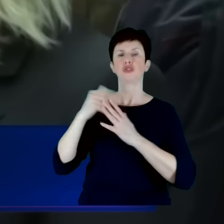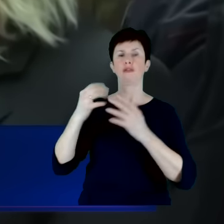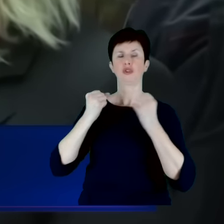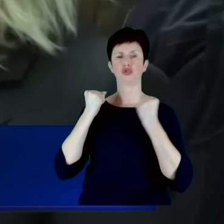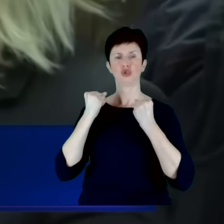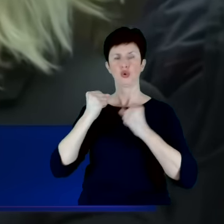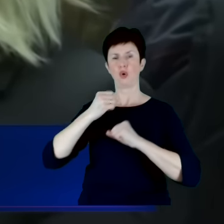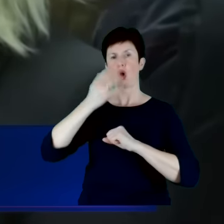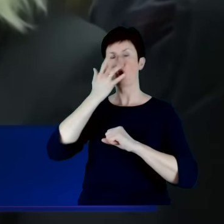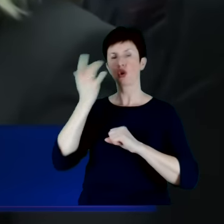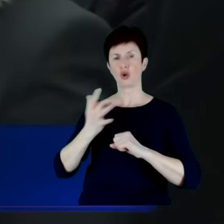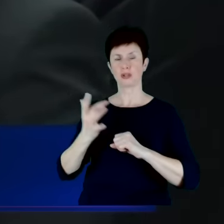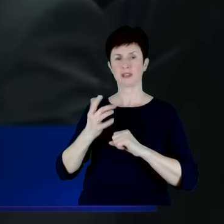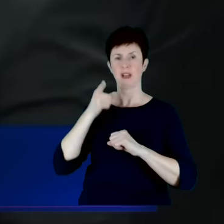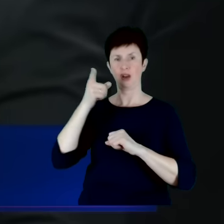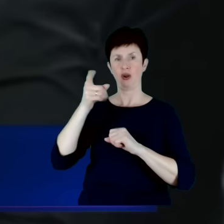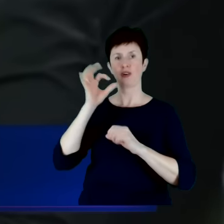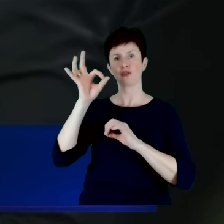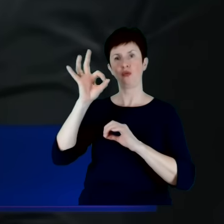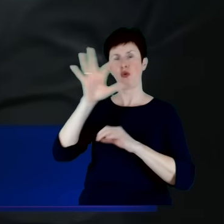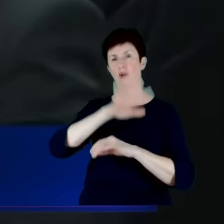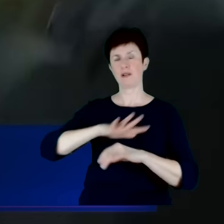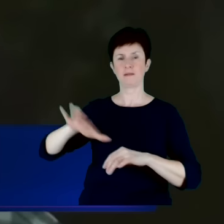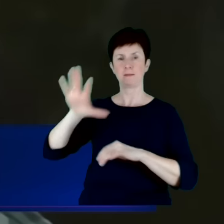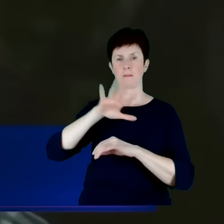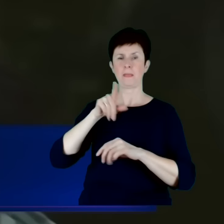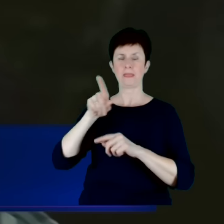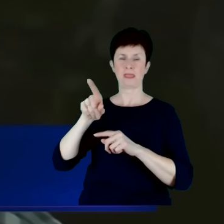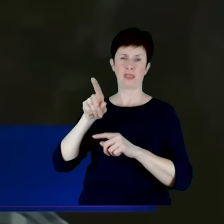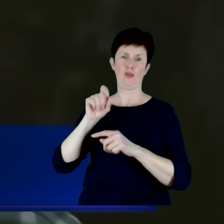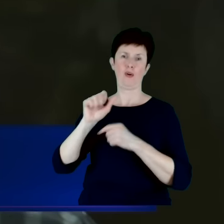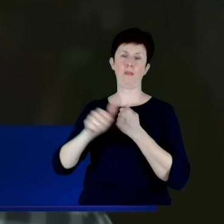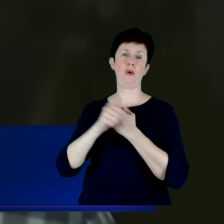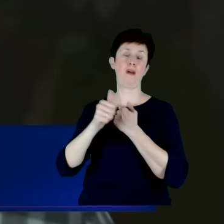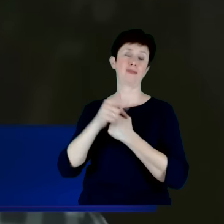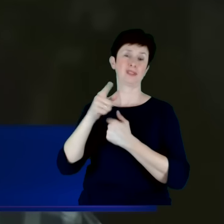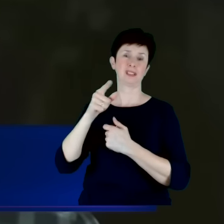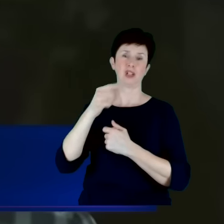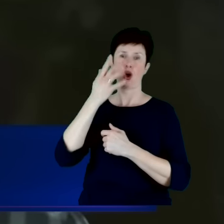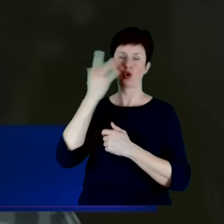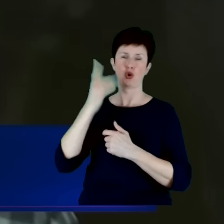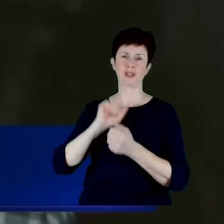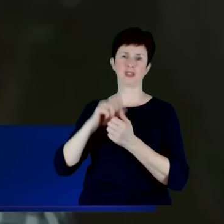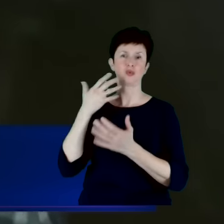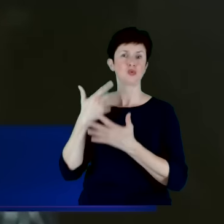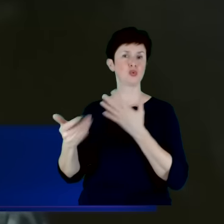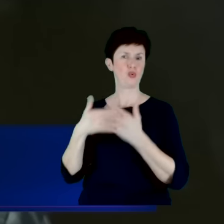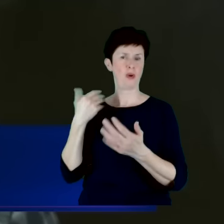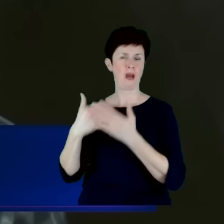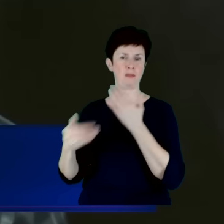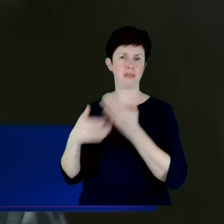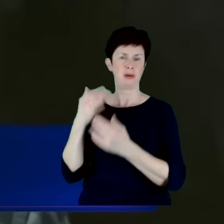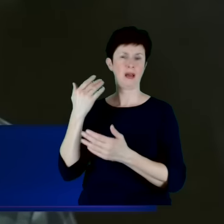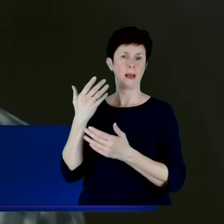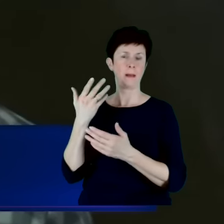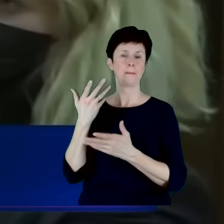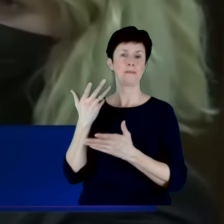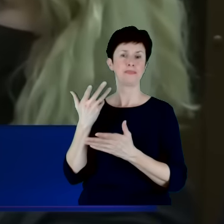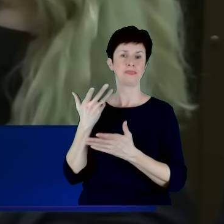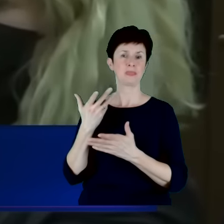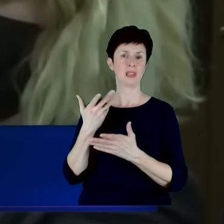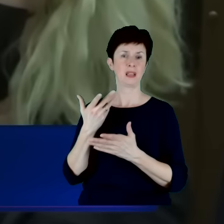przez Putina, przez jego ludzi, tak naprawdę Rosji dobrze nie robi. Długoterminowo Rosję będzie